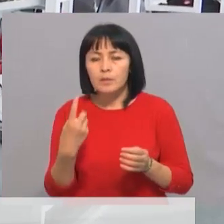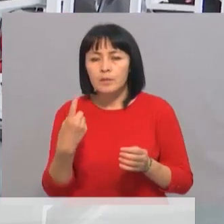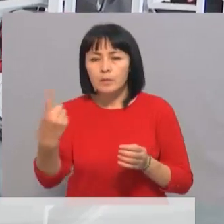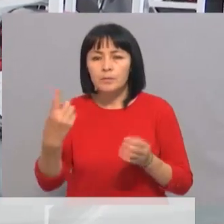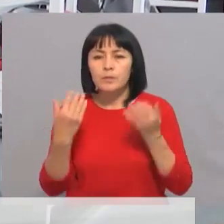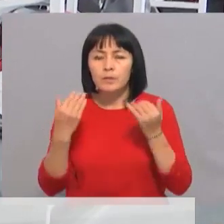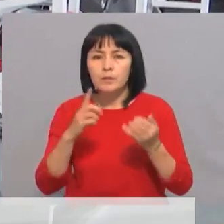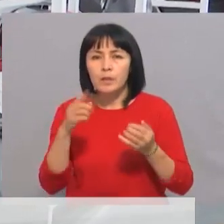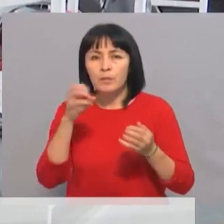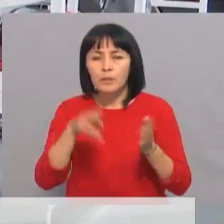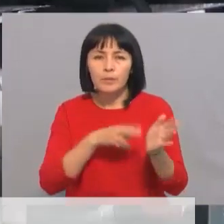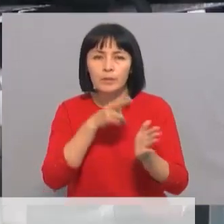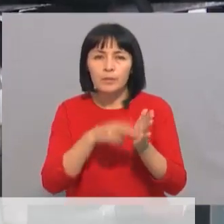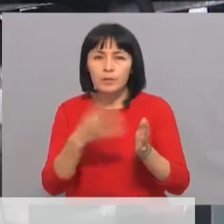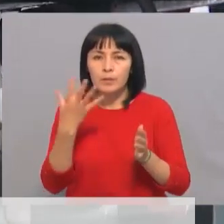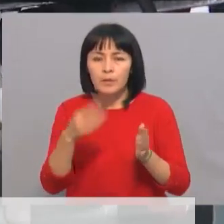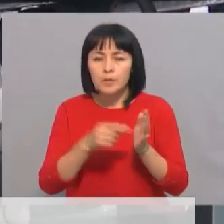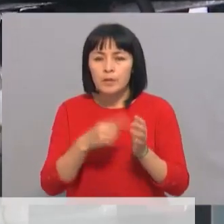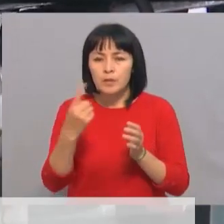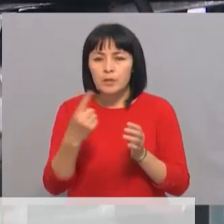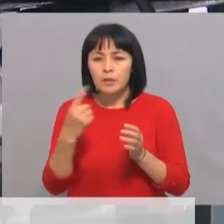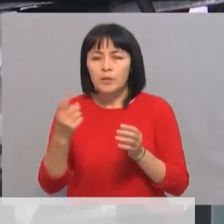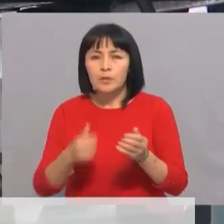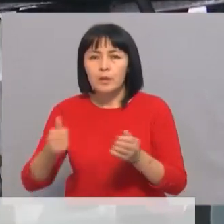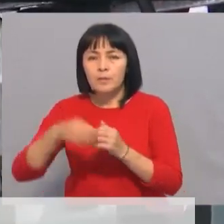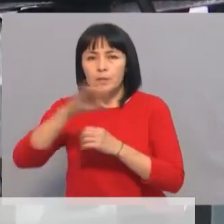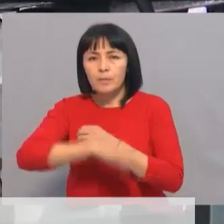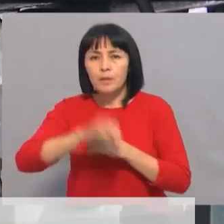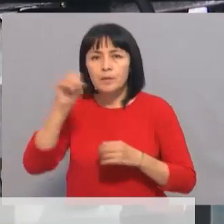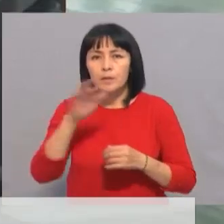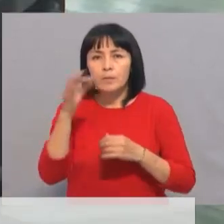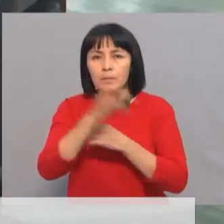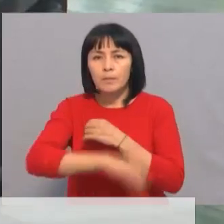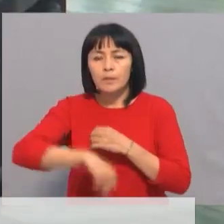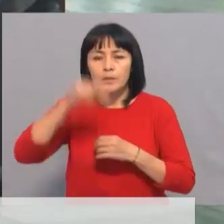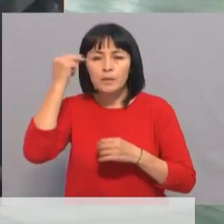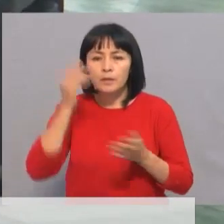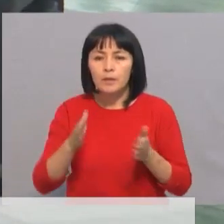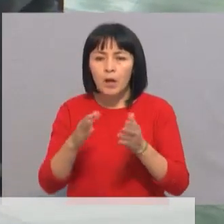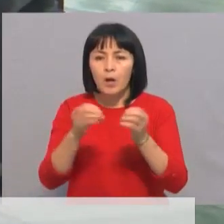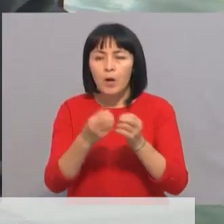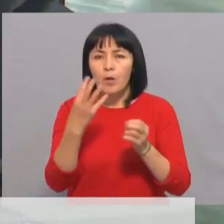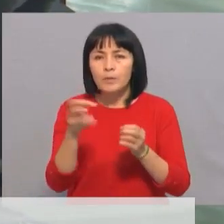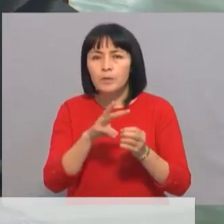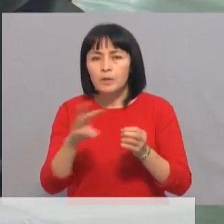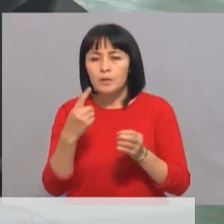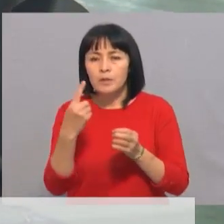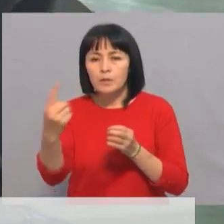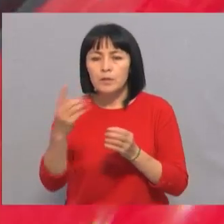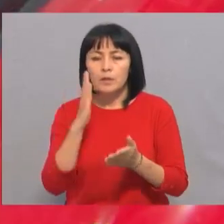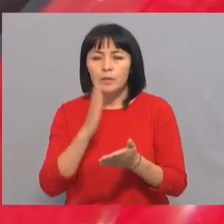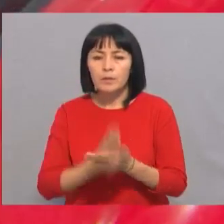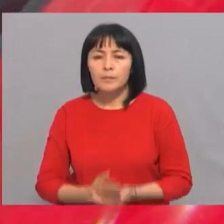қашықтықта, Бадам темір жолынан 5-7 шақырым, Батыс Европа Батыс Қытай автокөлік дәлізінен 15 шақырым қашықтықта